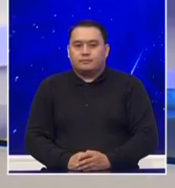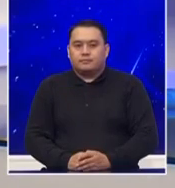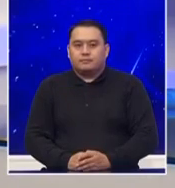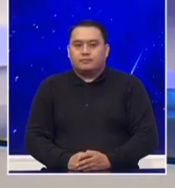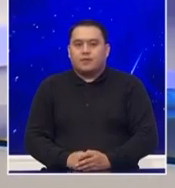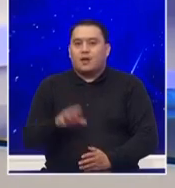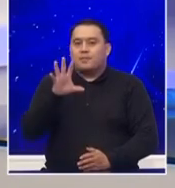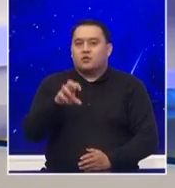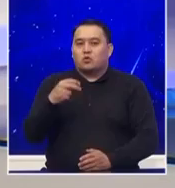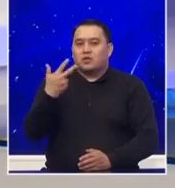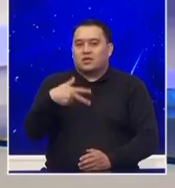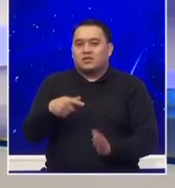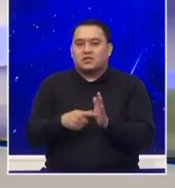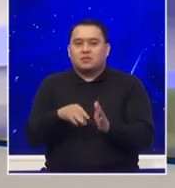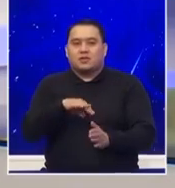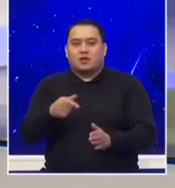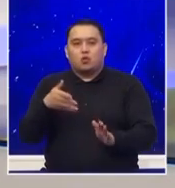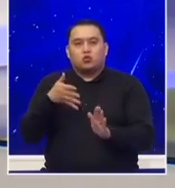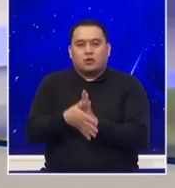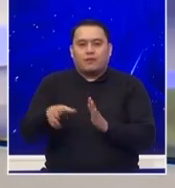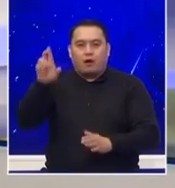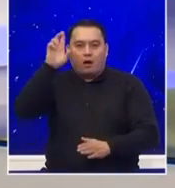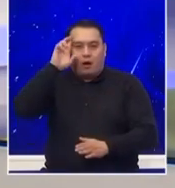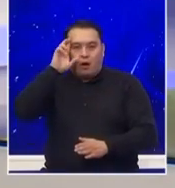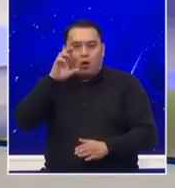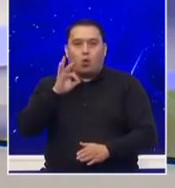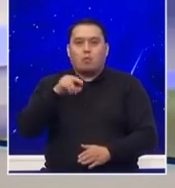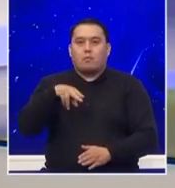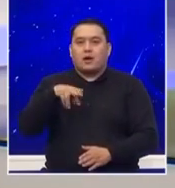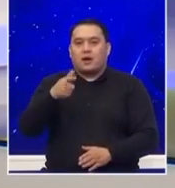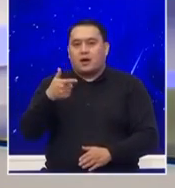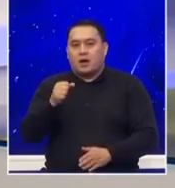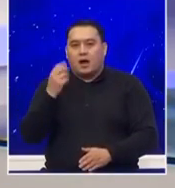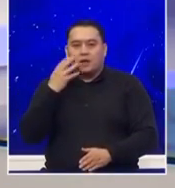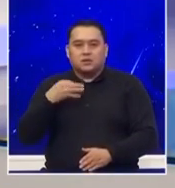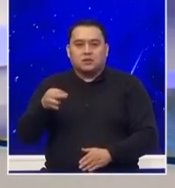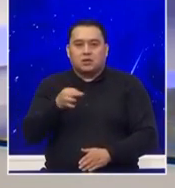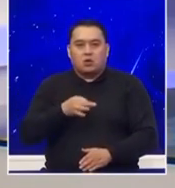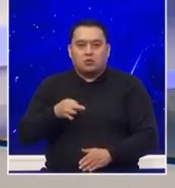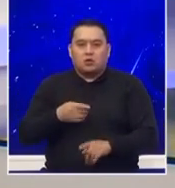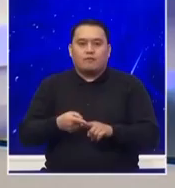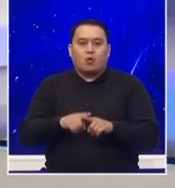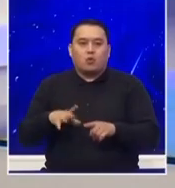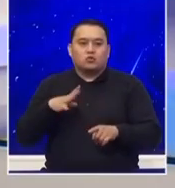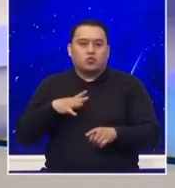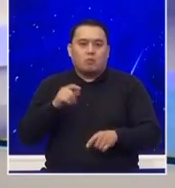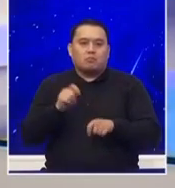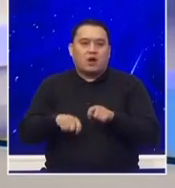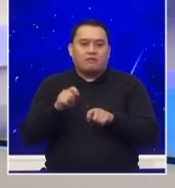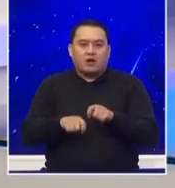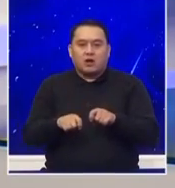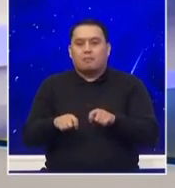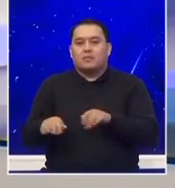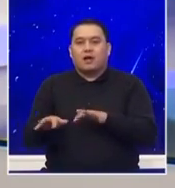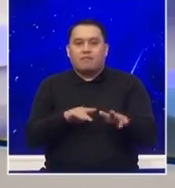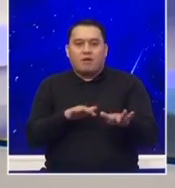На 537 миллионов тенге нанесла ущерб государству ОПГ в Караганде, сообщает Закон КИЗ. Отмечается, что в ходе проведенных